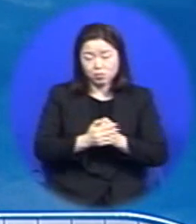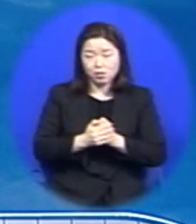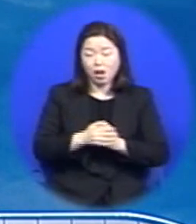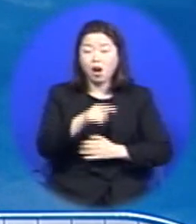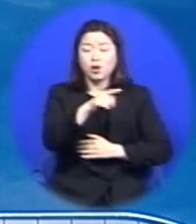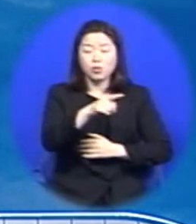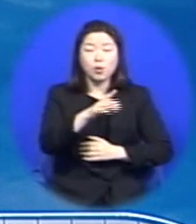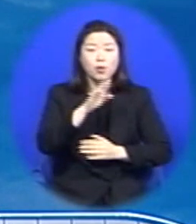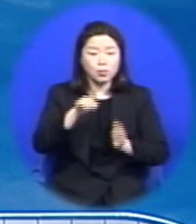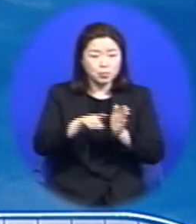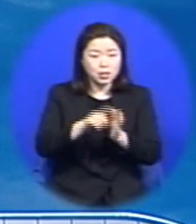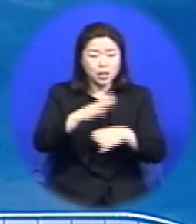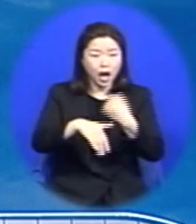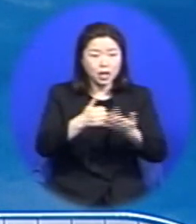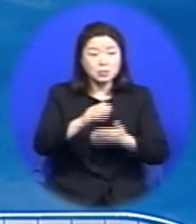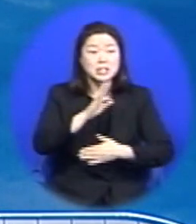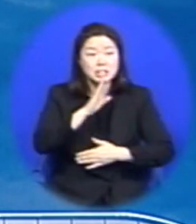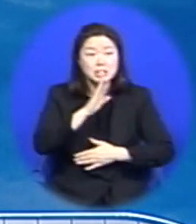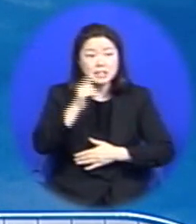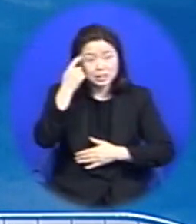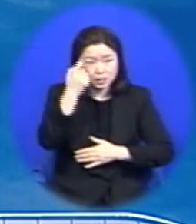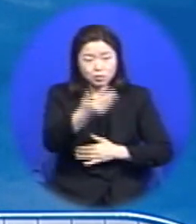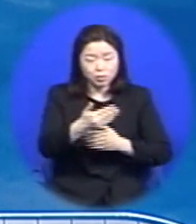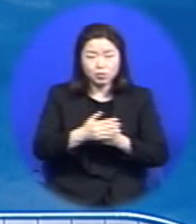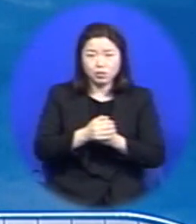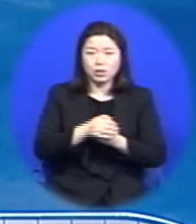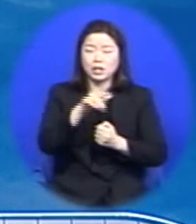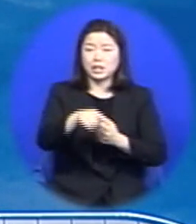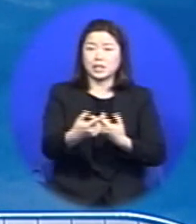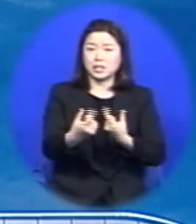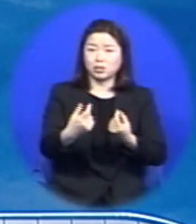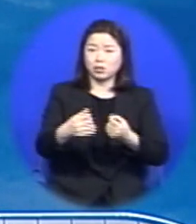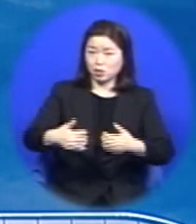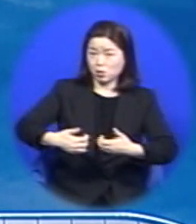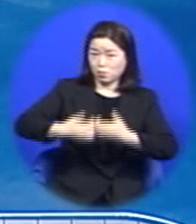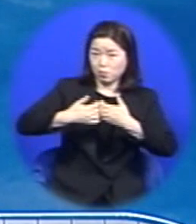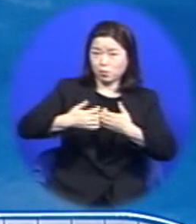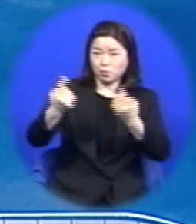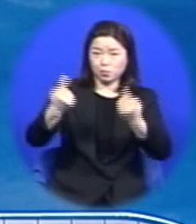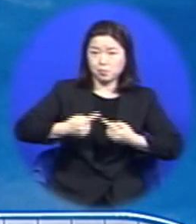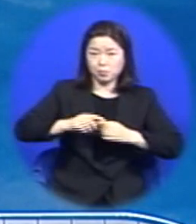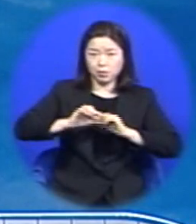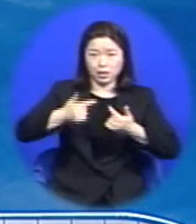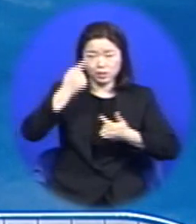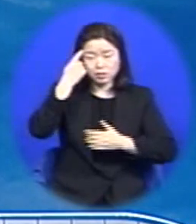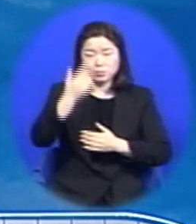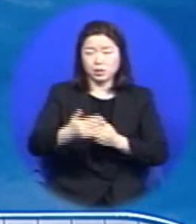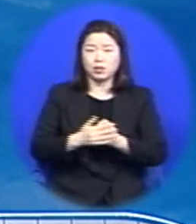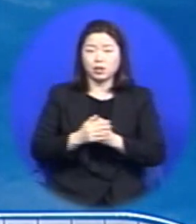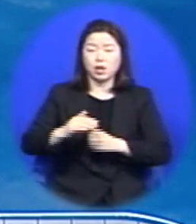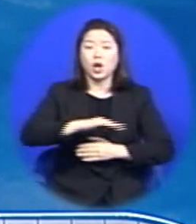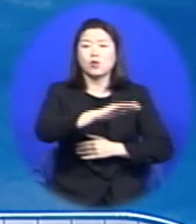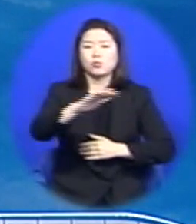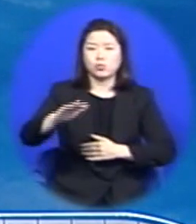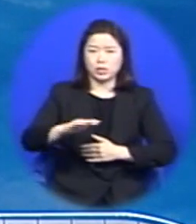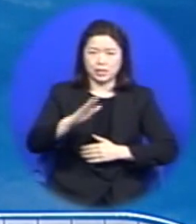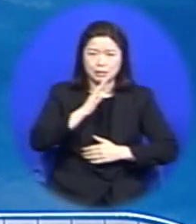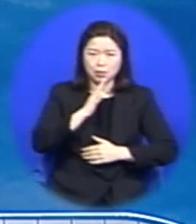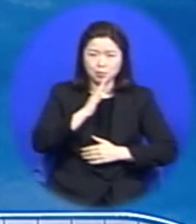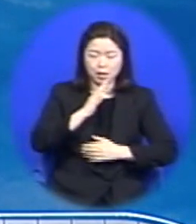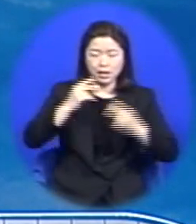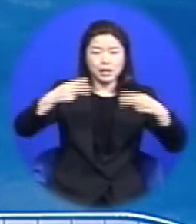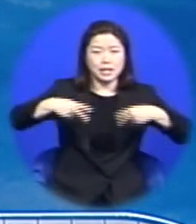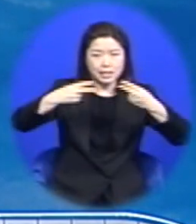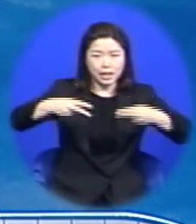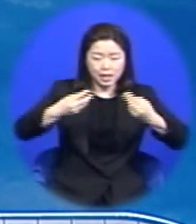믿는 하나님은 진짜 하나님이냐? 여러분은 그런 도전을 받고 있지 않습니까? 우리야말로 정말